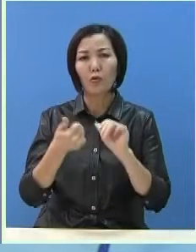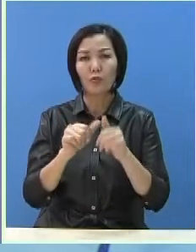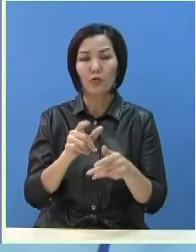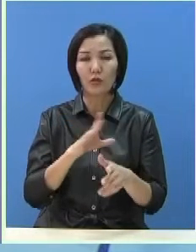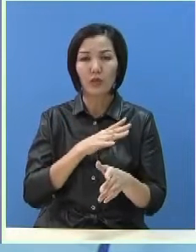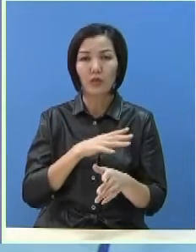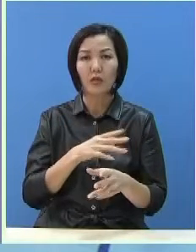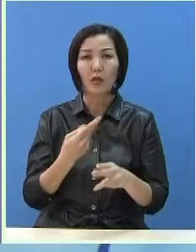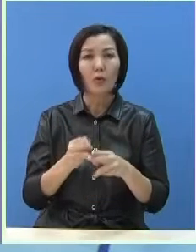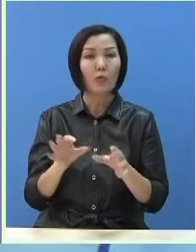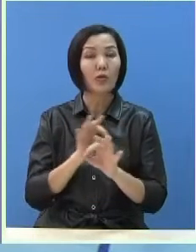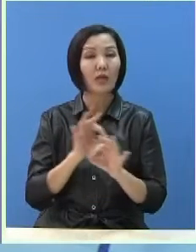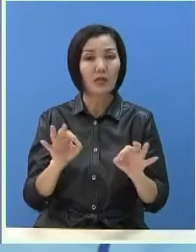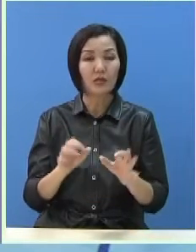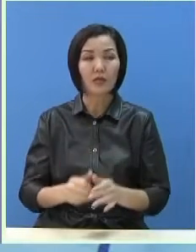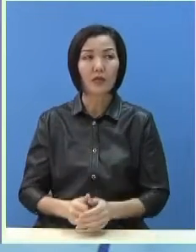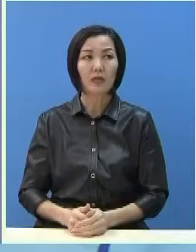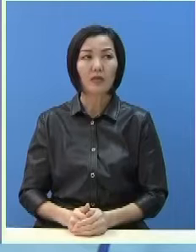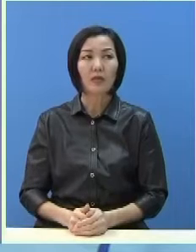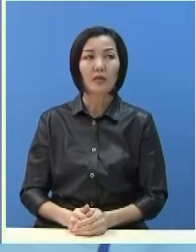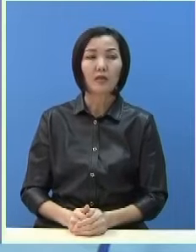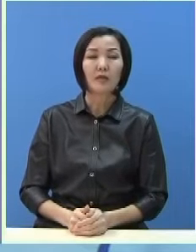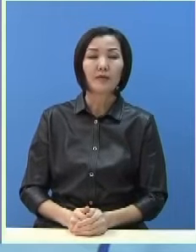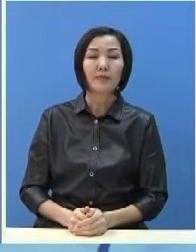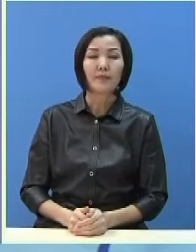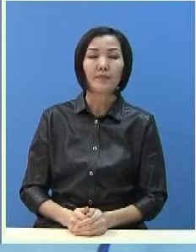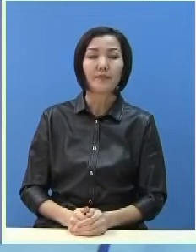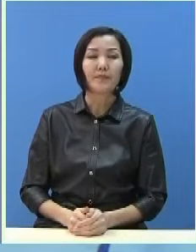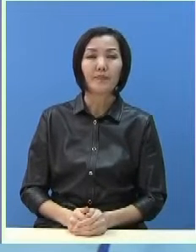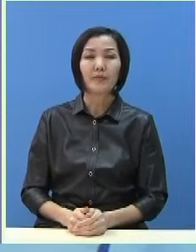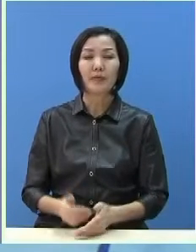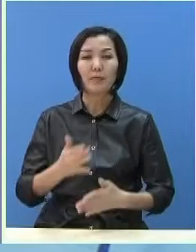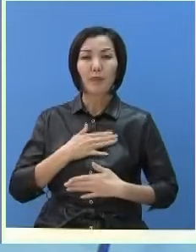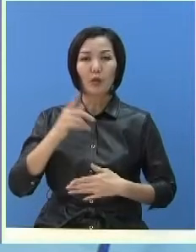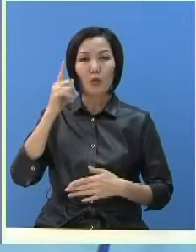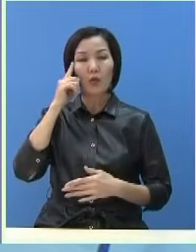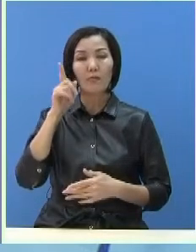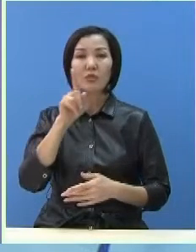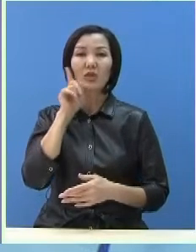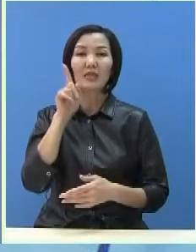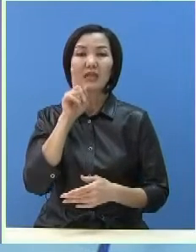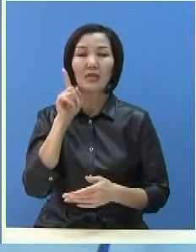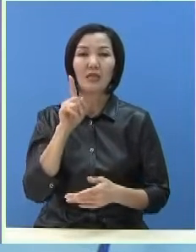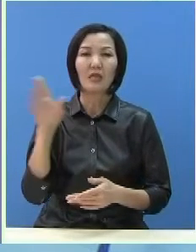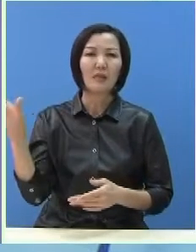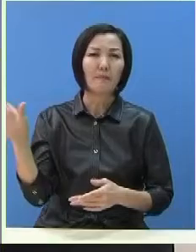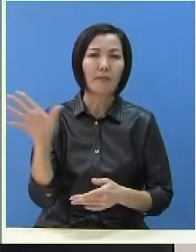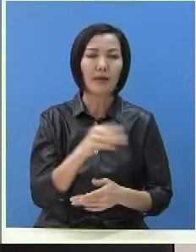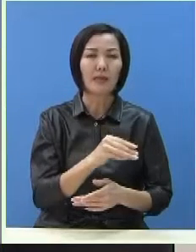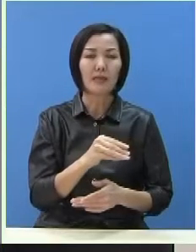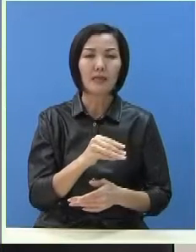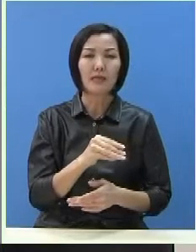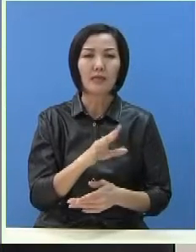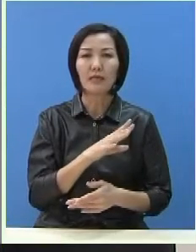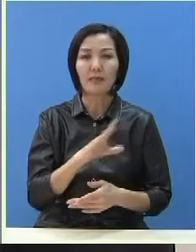өте керемет ол жүйесі. Сондықтан енді ойлаймын, ал енді жастардың жаппай демей ақ